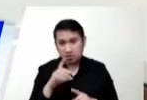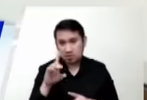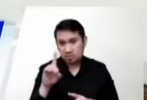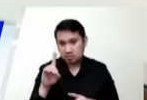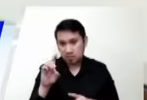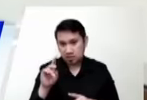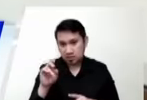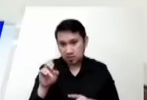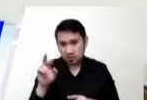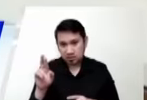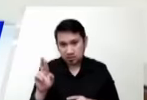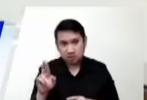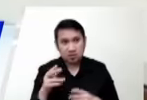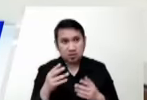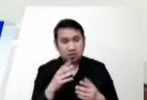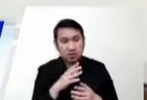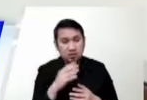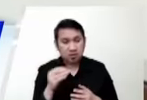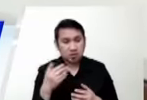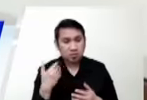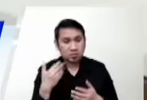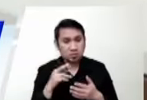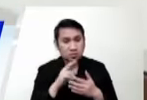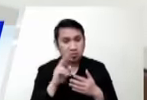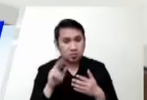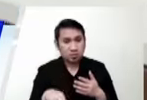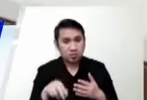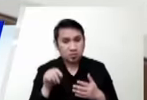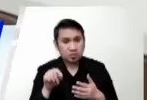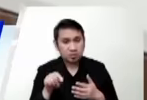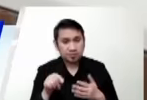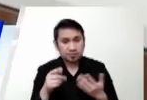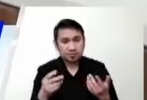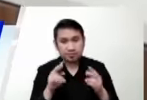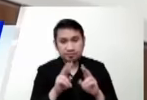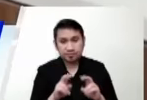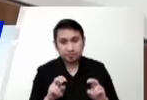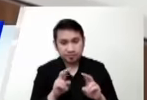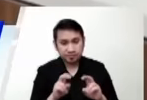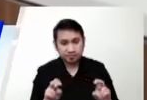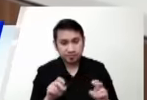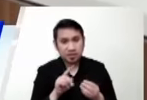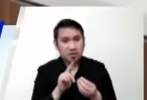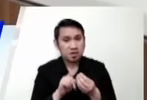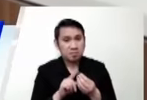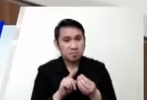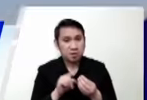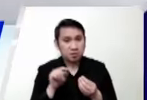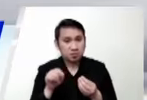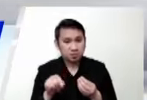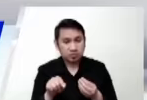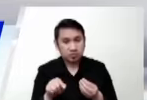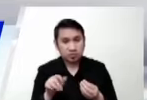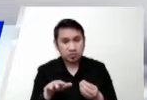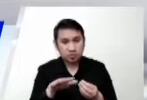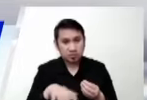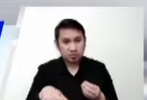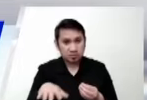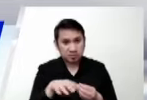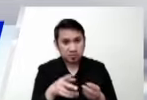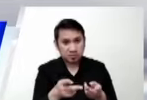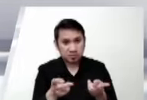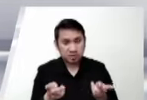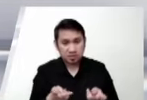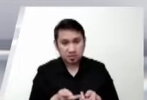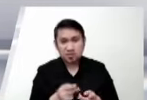so with the result of their investigation regarding the Captain's Peak Resort. Sabi ng